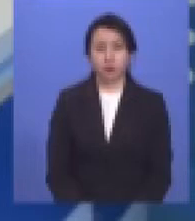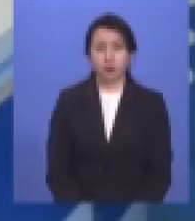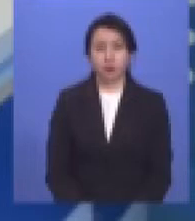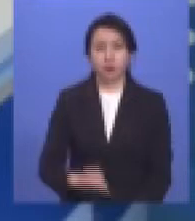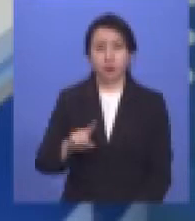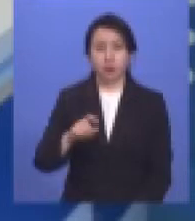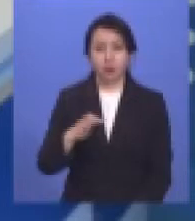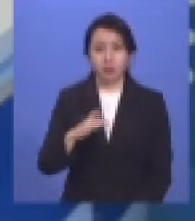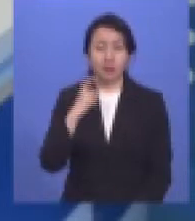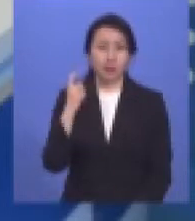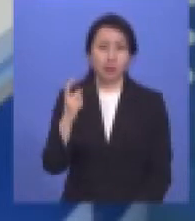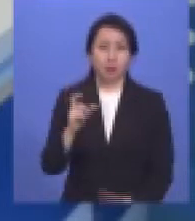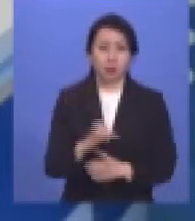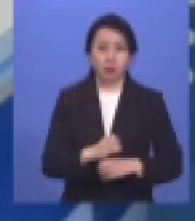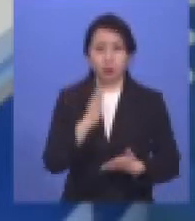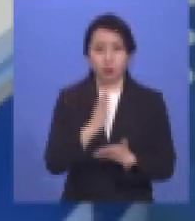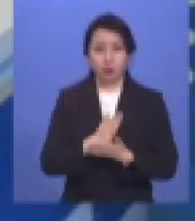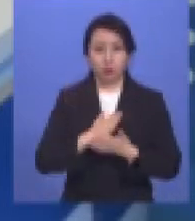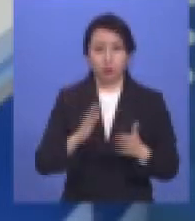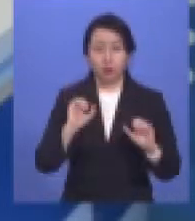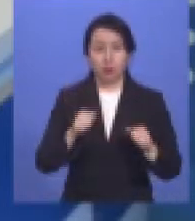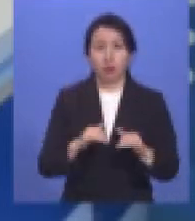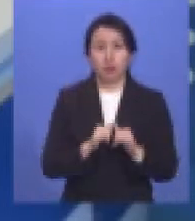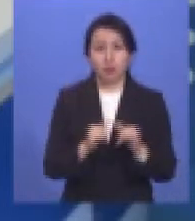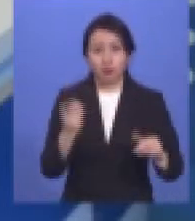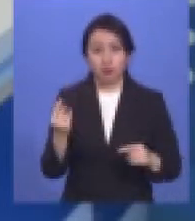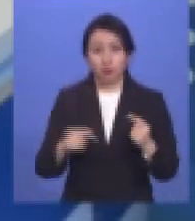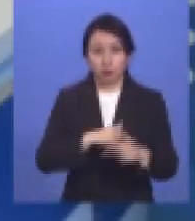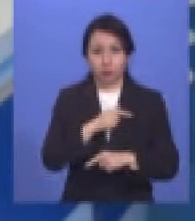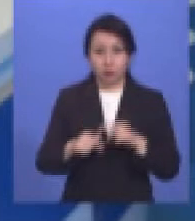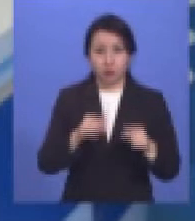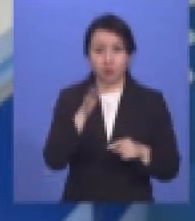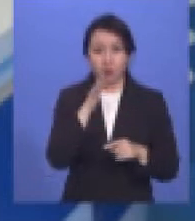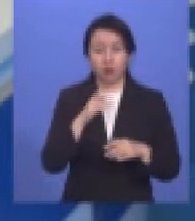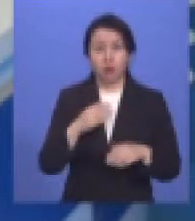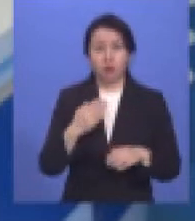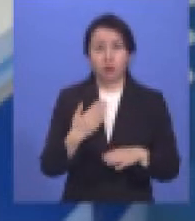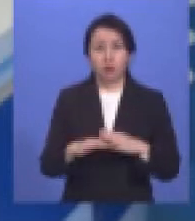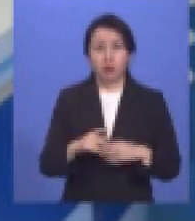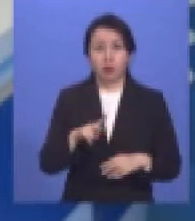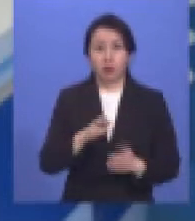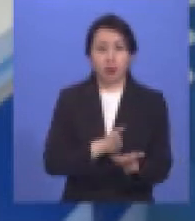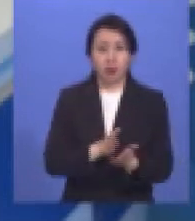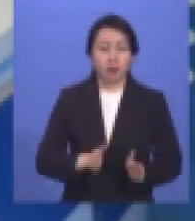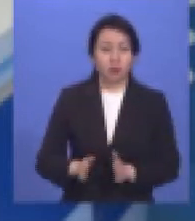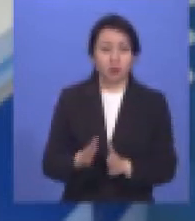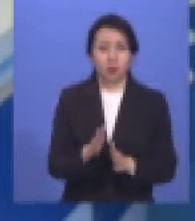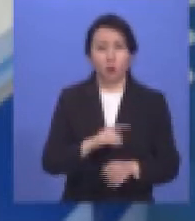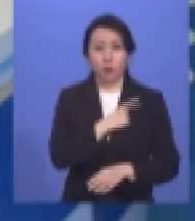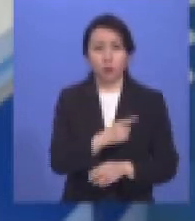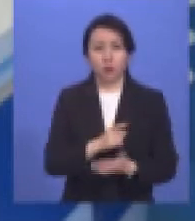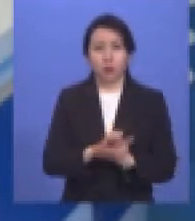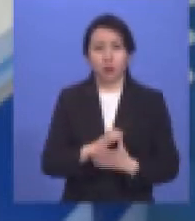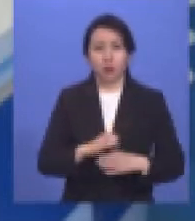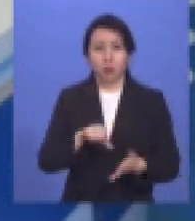евразийский экономический союз имеет большой потенциал для развития бизнеса в период разы разрыва логистических связи и усиления напряженности